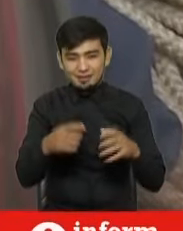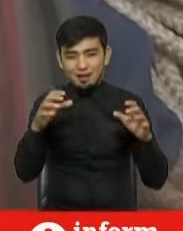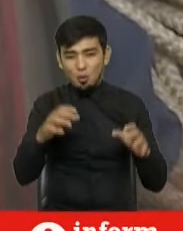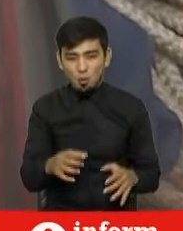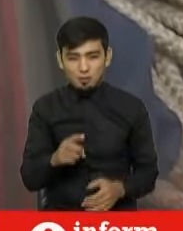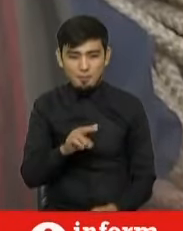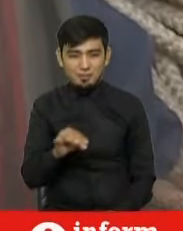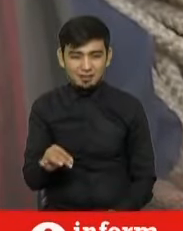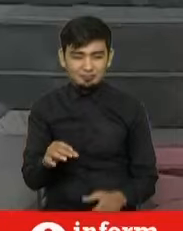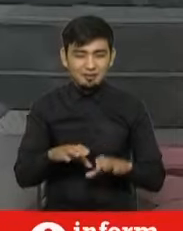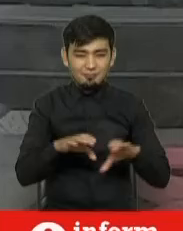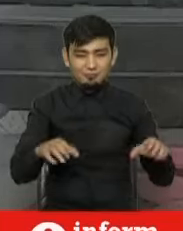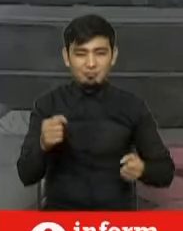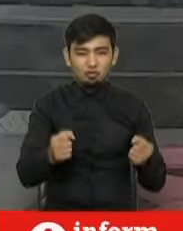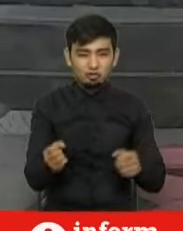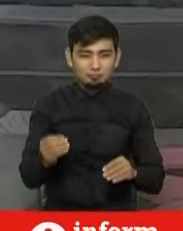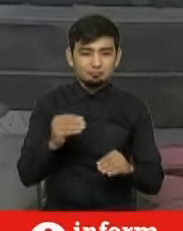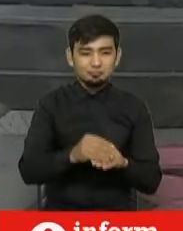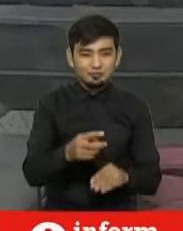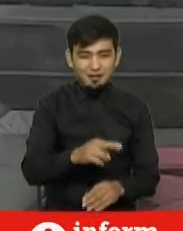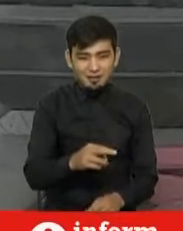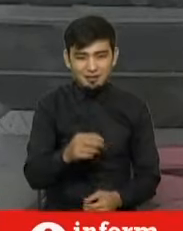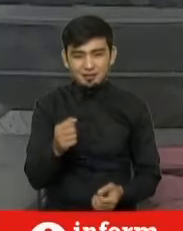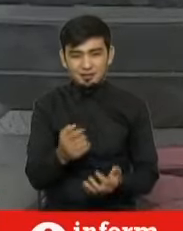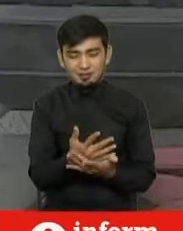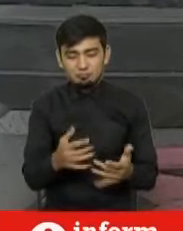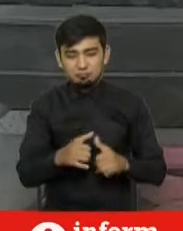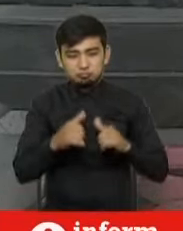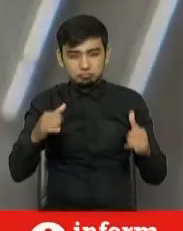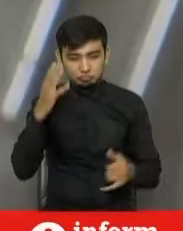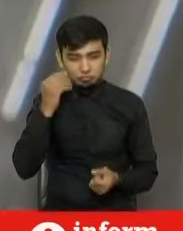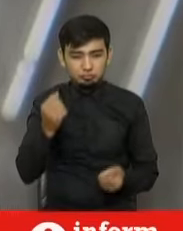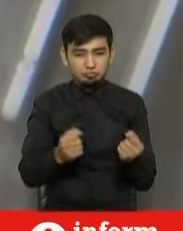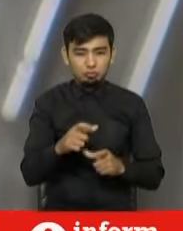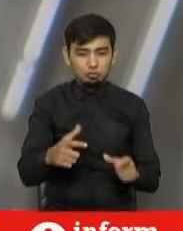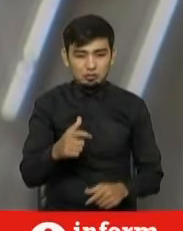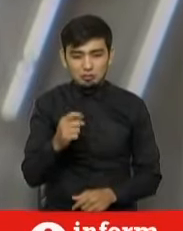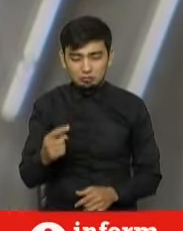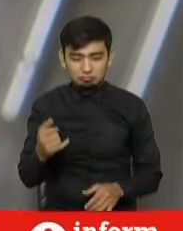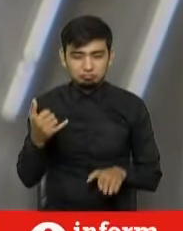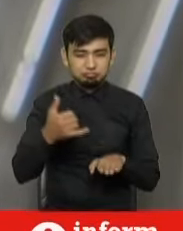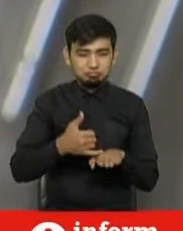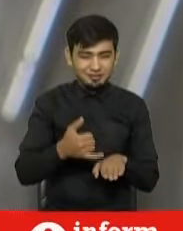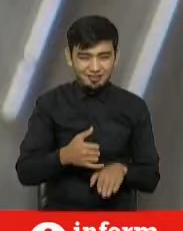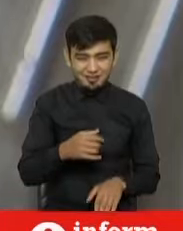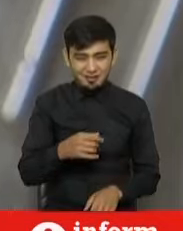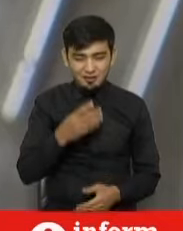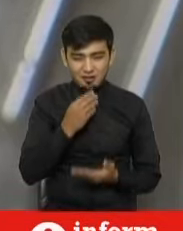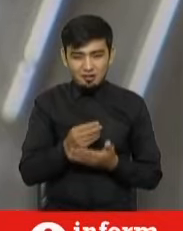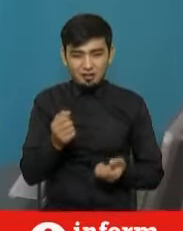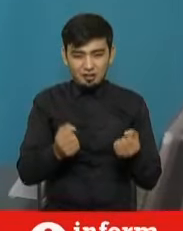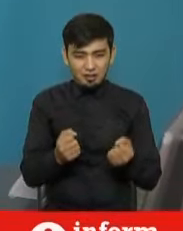установке газобаллонного оборудования на фоне растущего числа водителей заправляю авто сжиженным